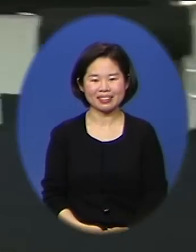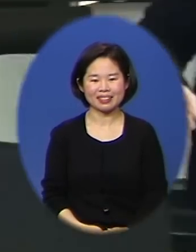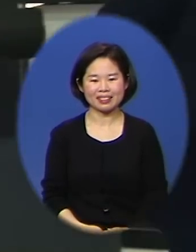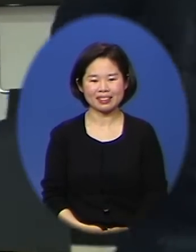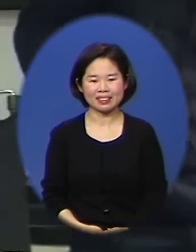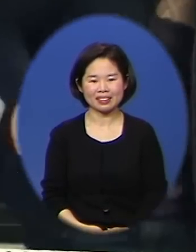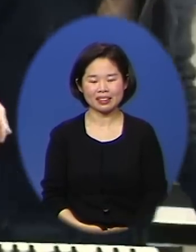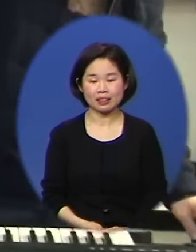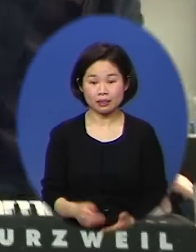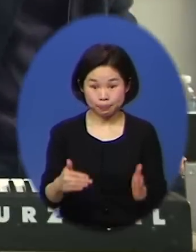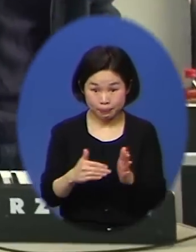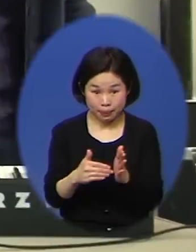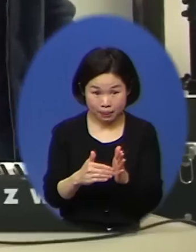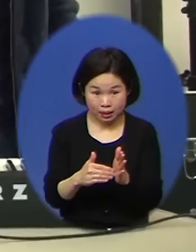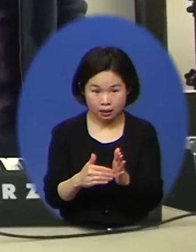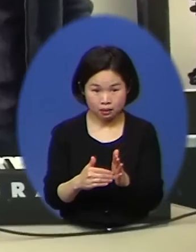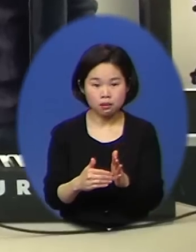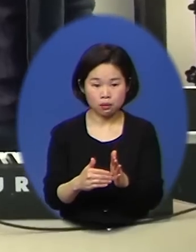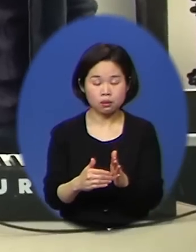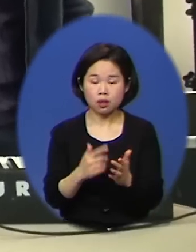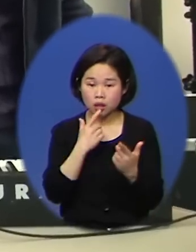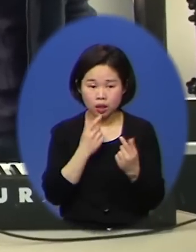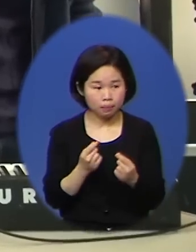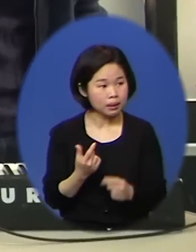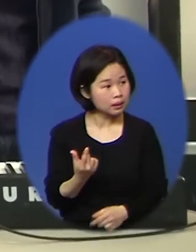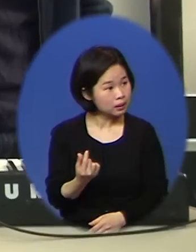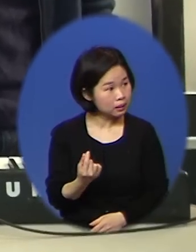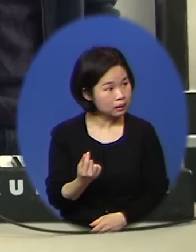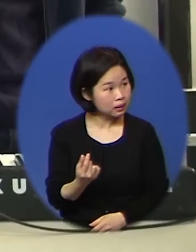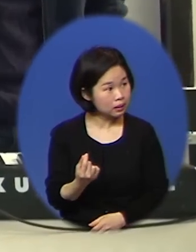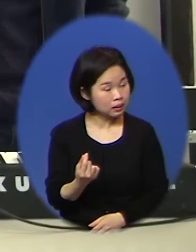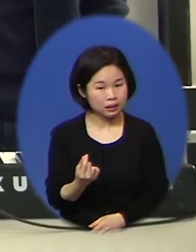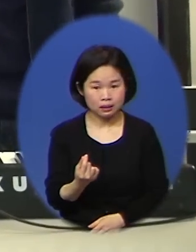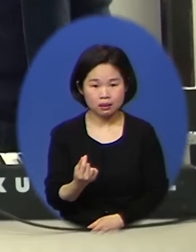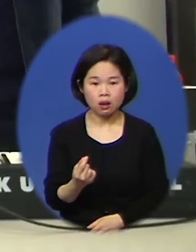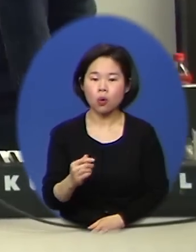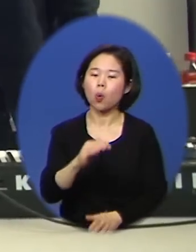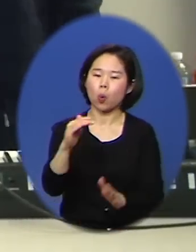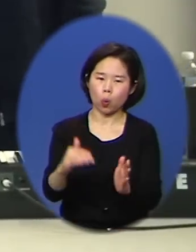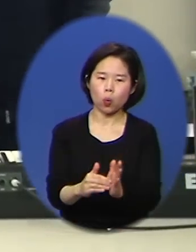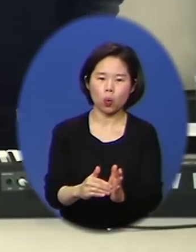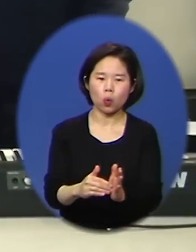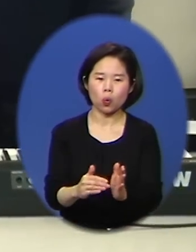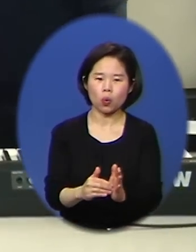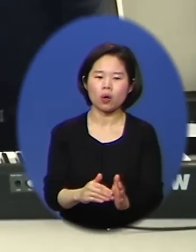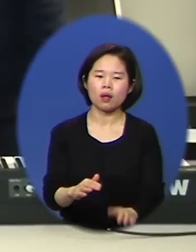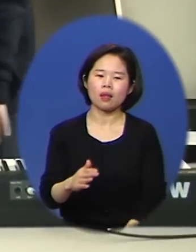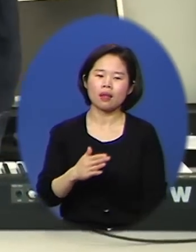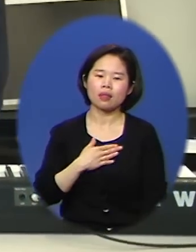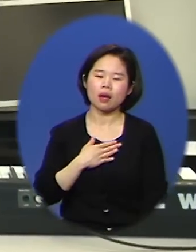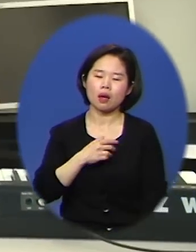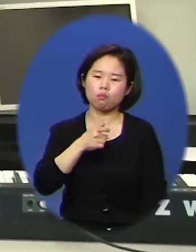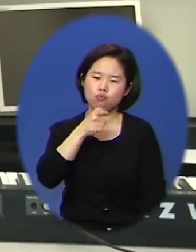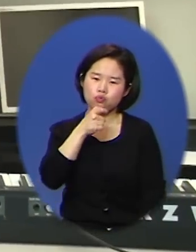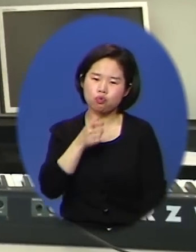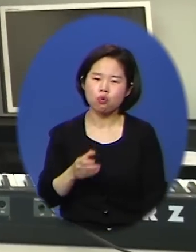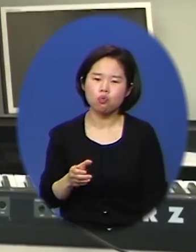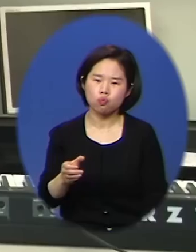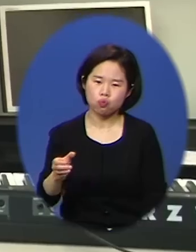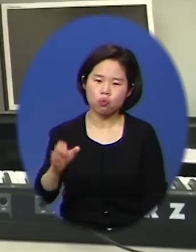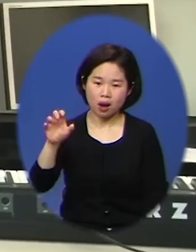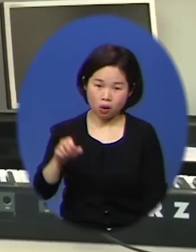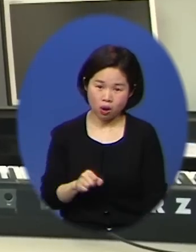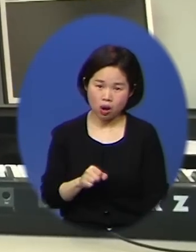재빈아 이거 다 했어요? 오 이렇게 하면 되지 어떻게 다 했네 어서 오케이 오케이 나 물 좀 떨어 테니까